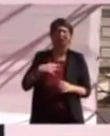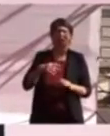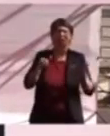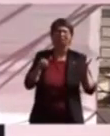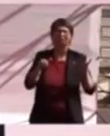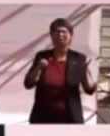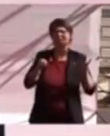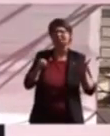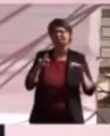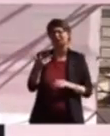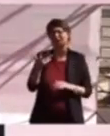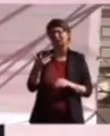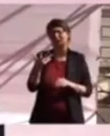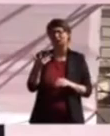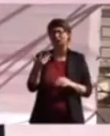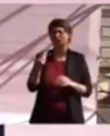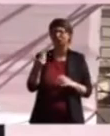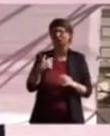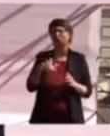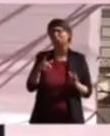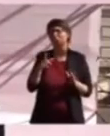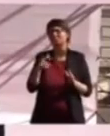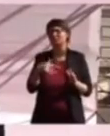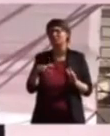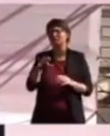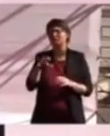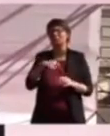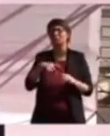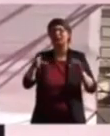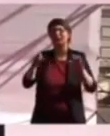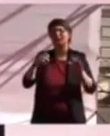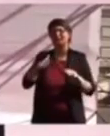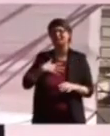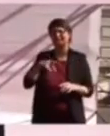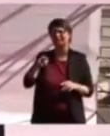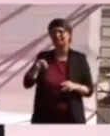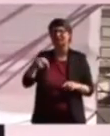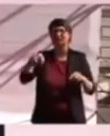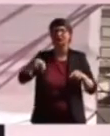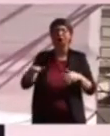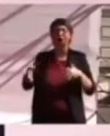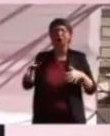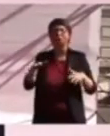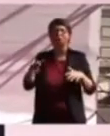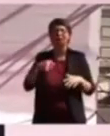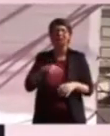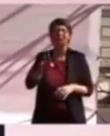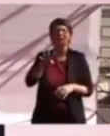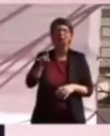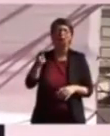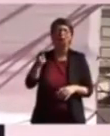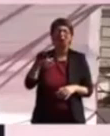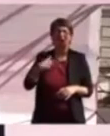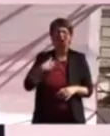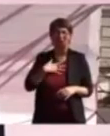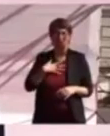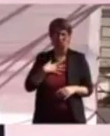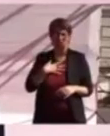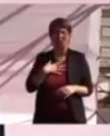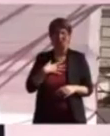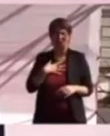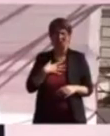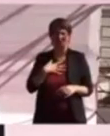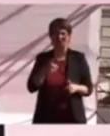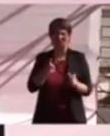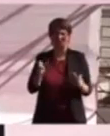alcune settimane aveva toccato i 70 anni oggi l'età mediana è intorno ai 41 anni e questo spiega anche in